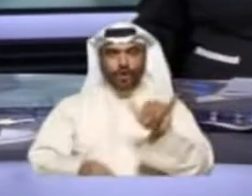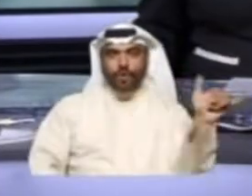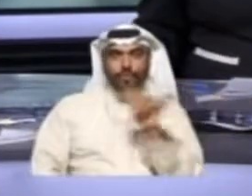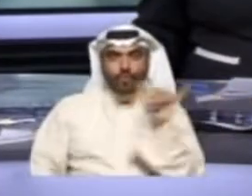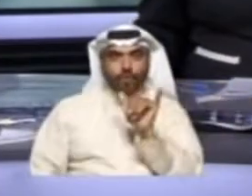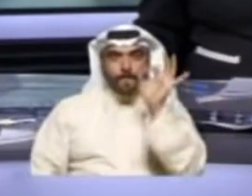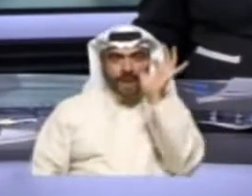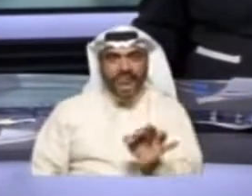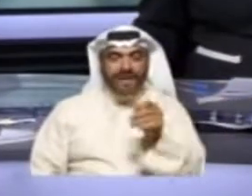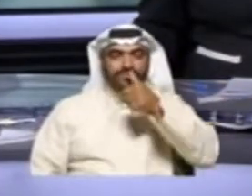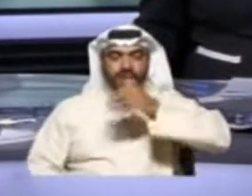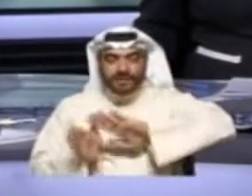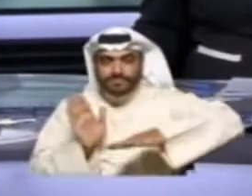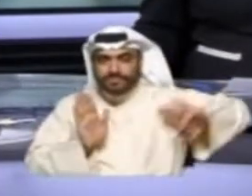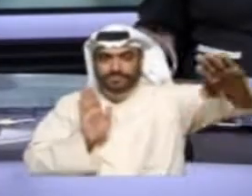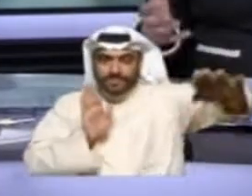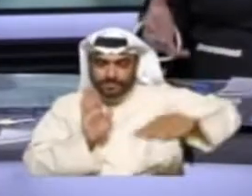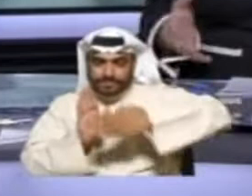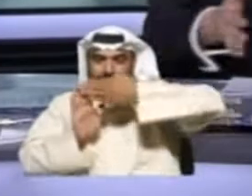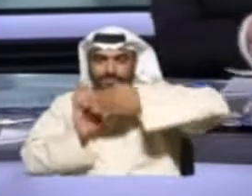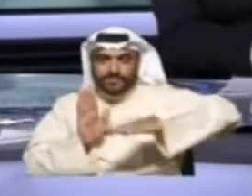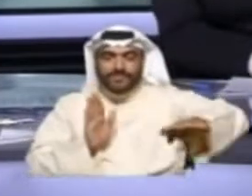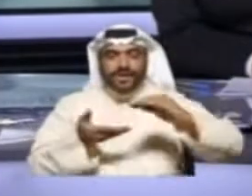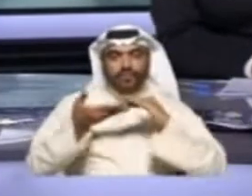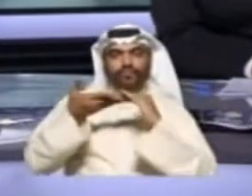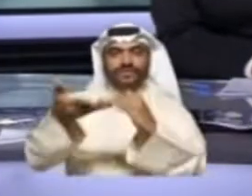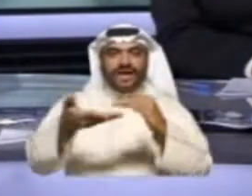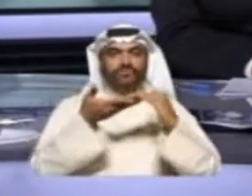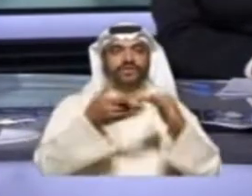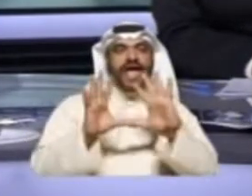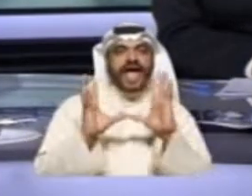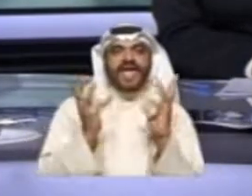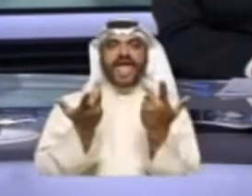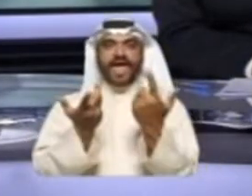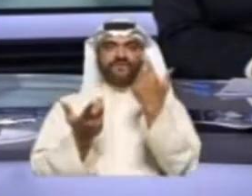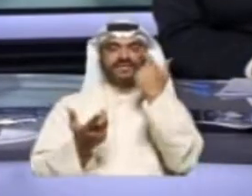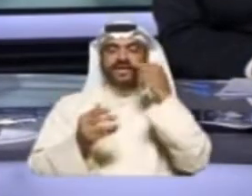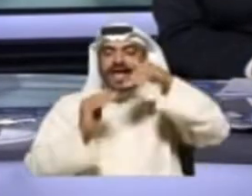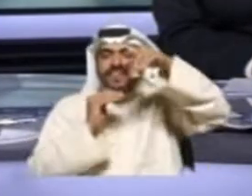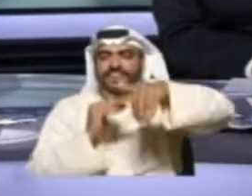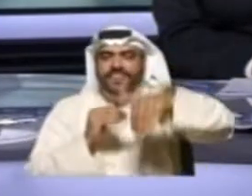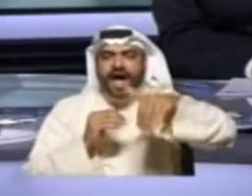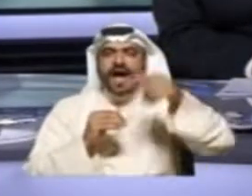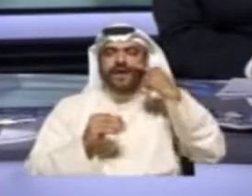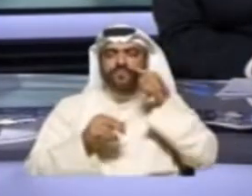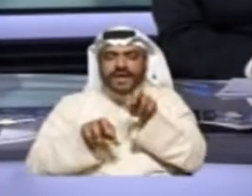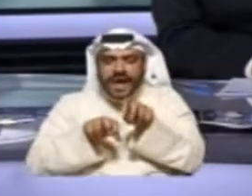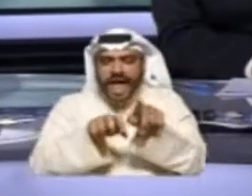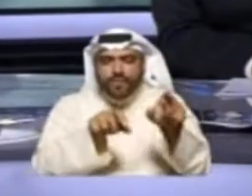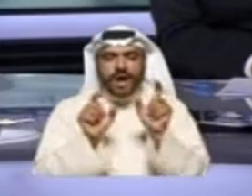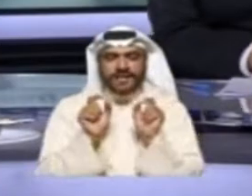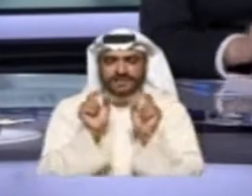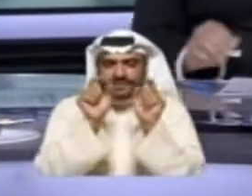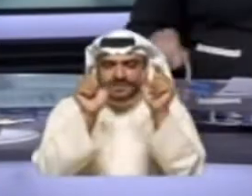منطقة المد والجزر وطبيعتها المستمرة في تقديم الخدمات الأيكولوجية والثراء البيولوجي للكائنات الحيوانية المختلفة